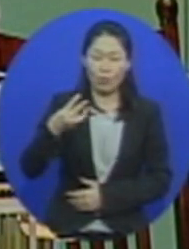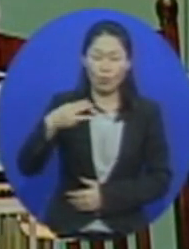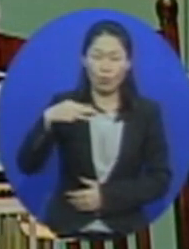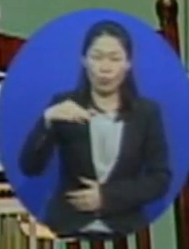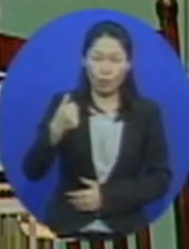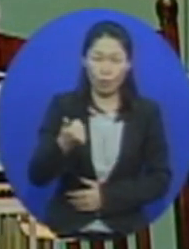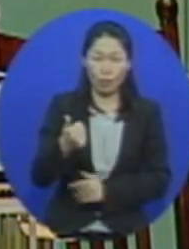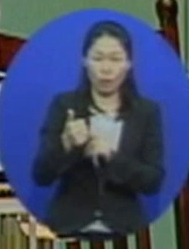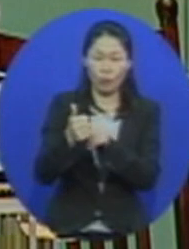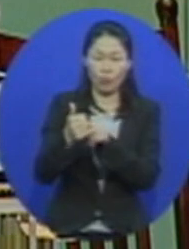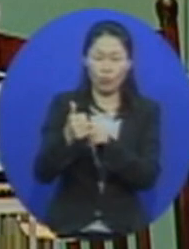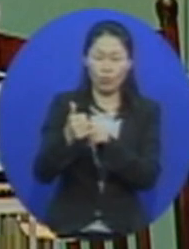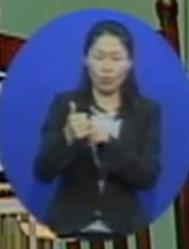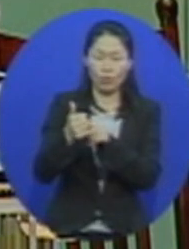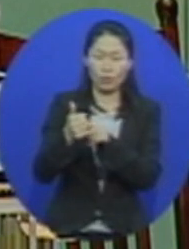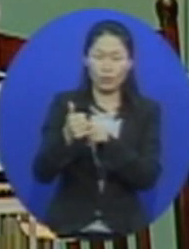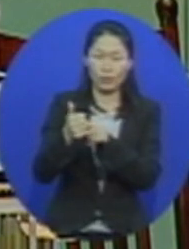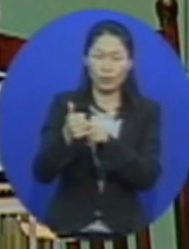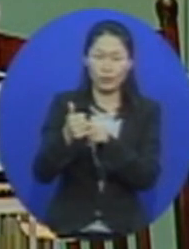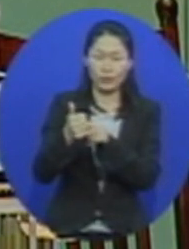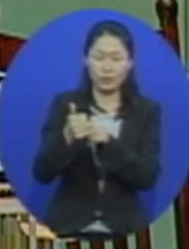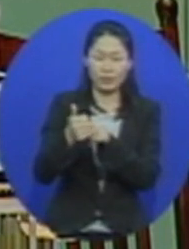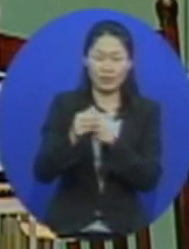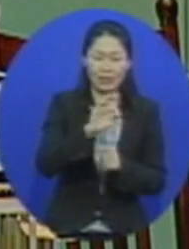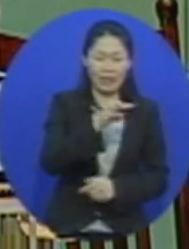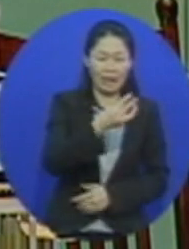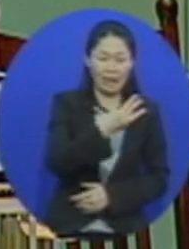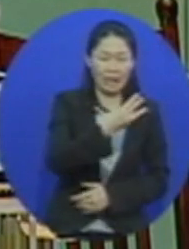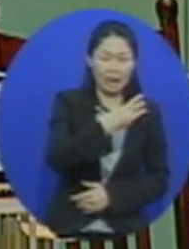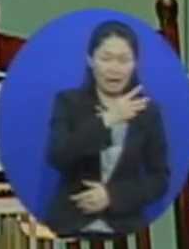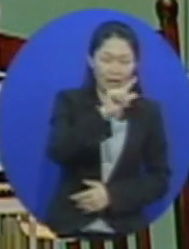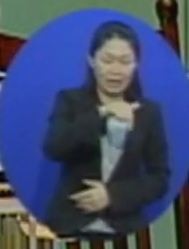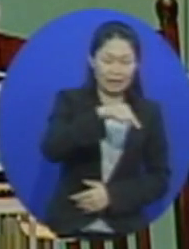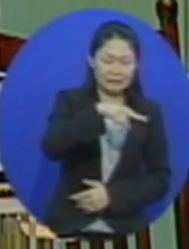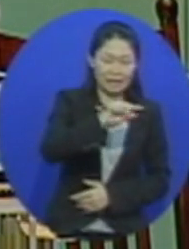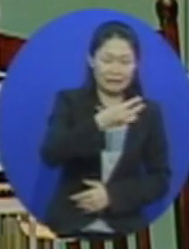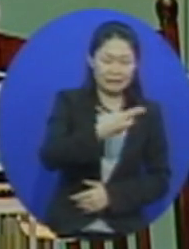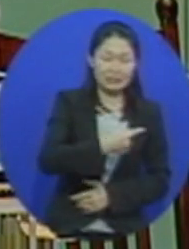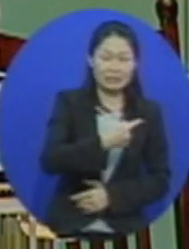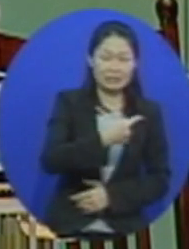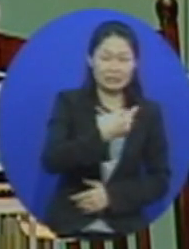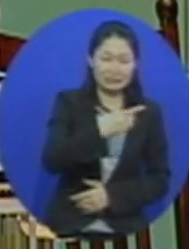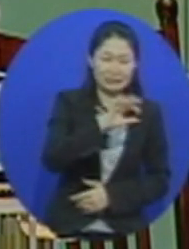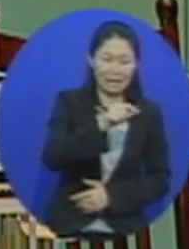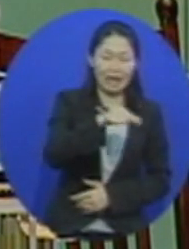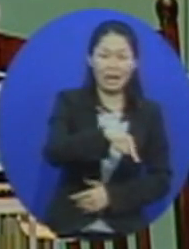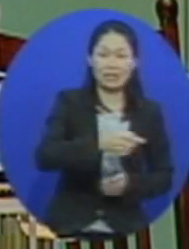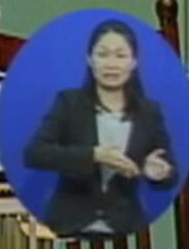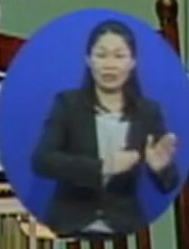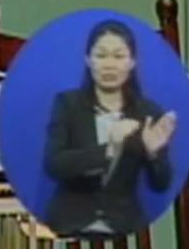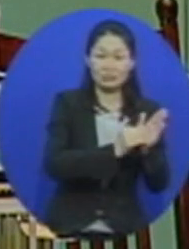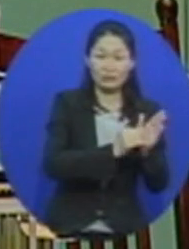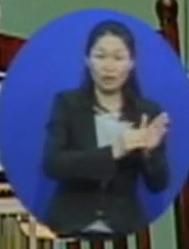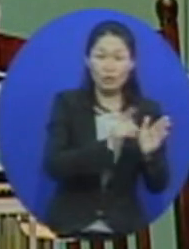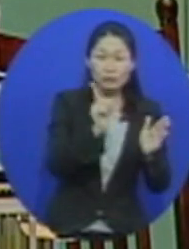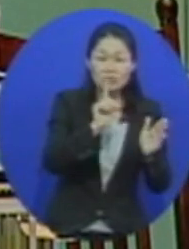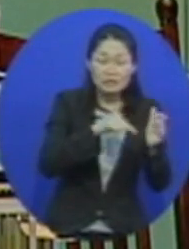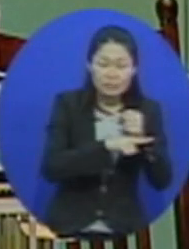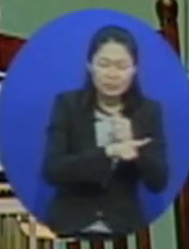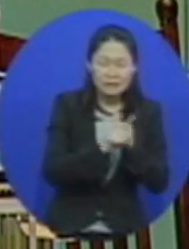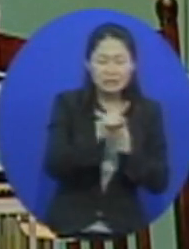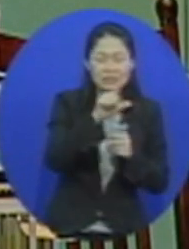아 알렉산드리아 출신이에요 그 말은 당대의 최고의 학문을 했다는